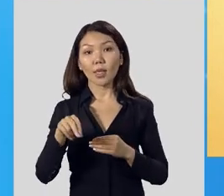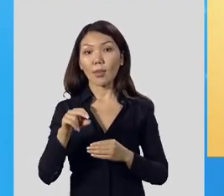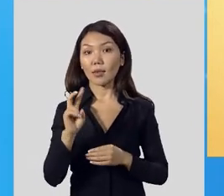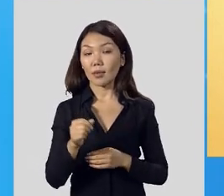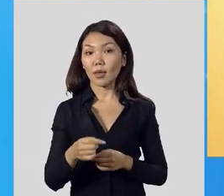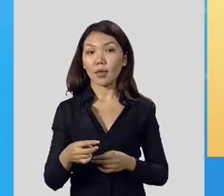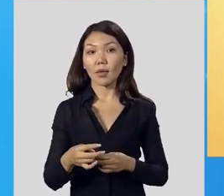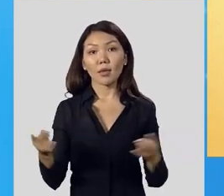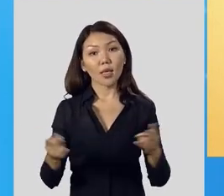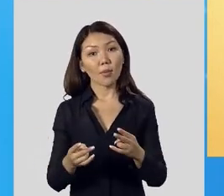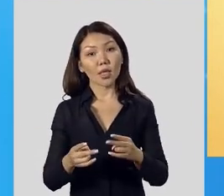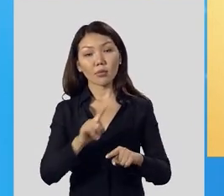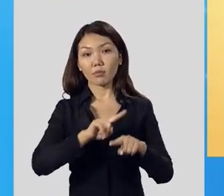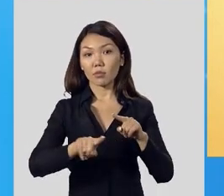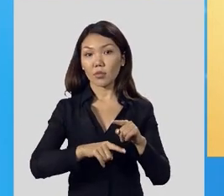необходимо вызвать врача.